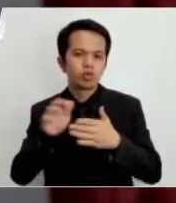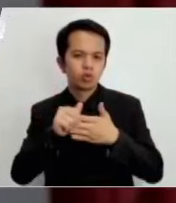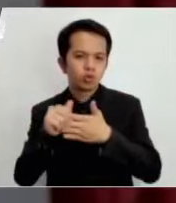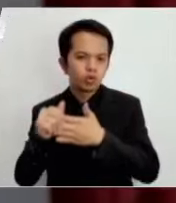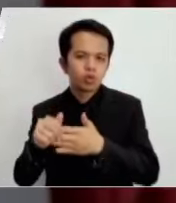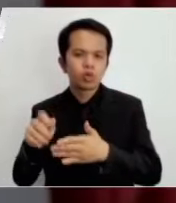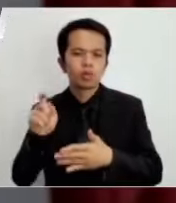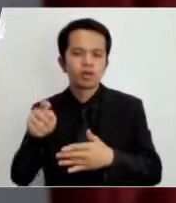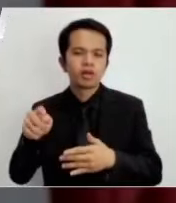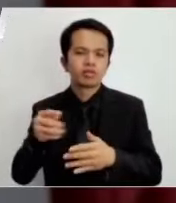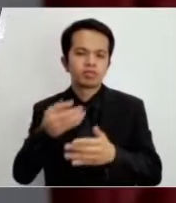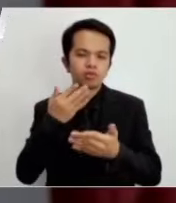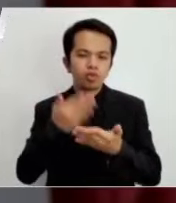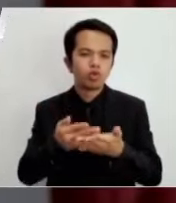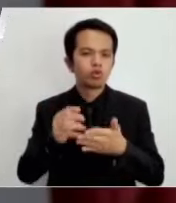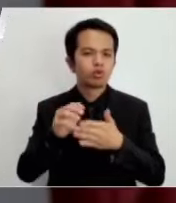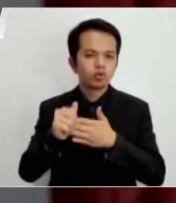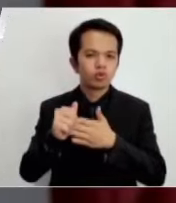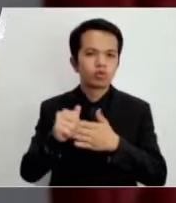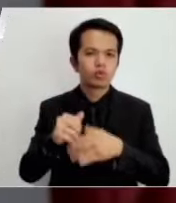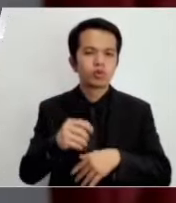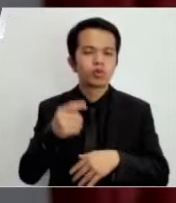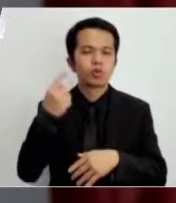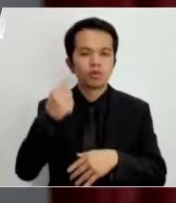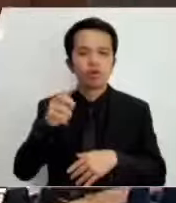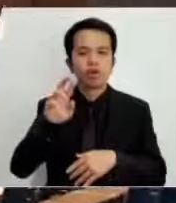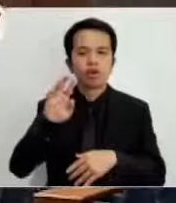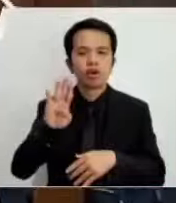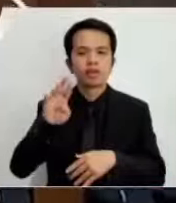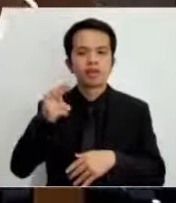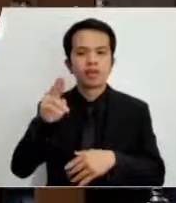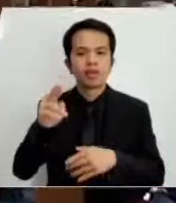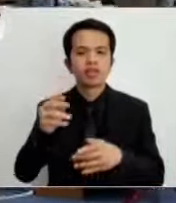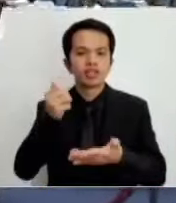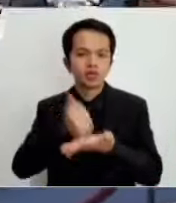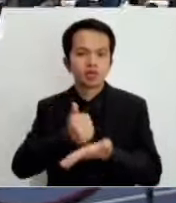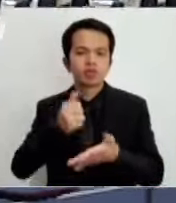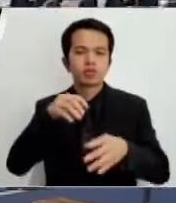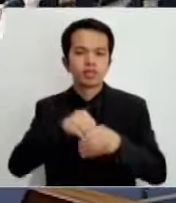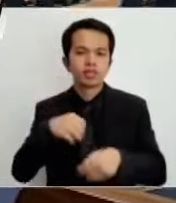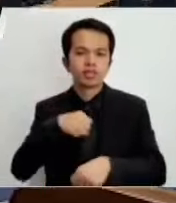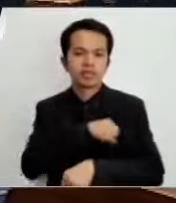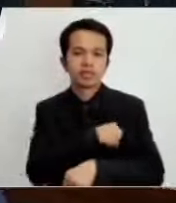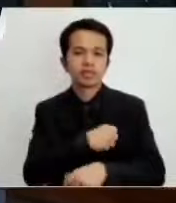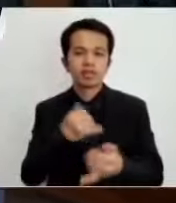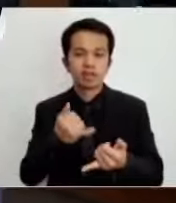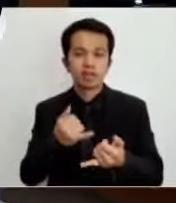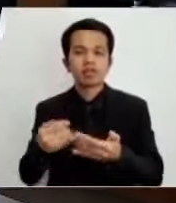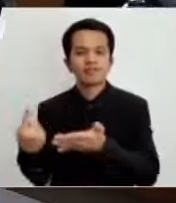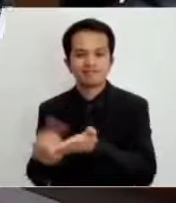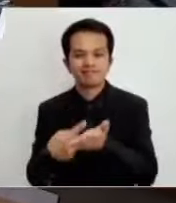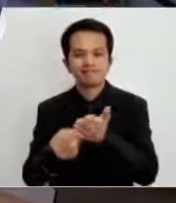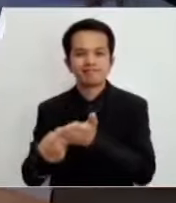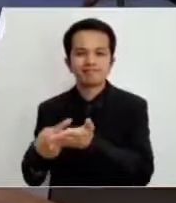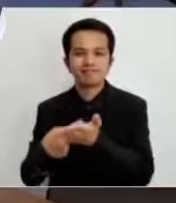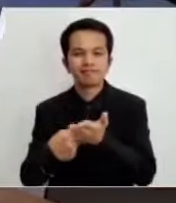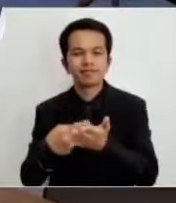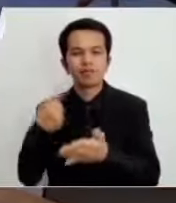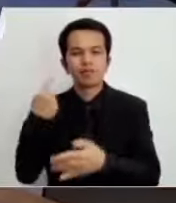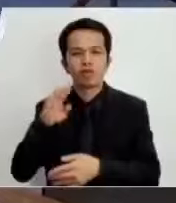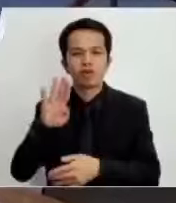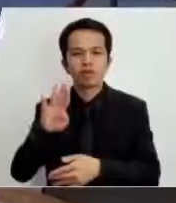votes so that we can get the RBH 6 approved in the Senate. Sa Kamara, patuloy ang pagtalakay ng Committee of the Whole sa RBH 7 na